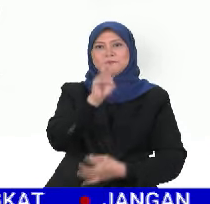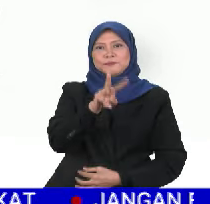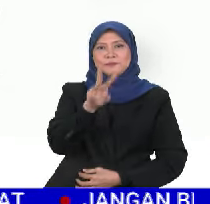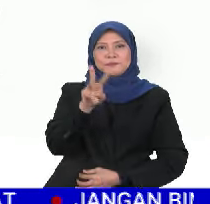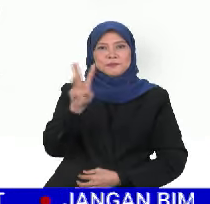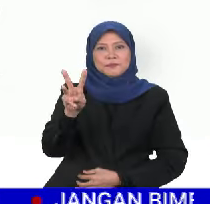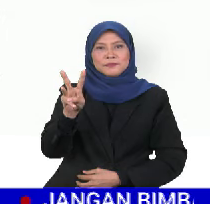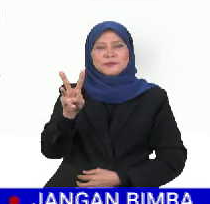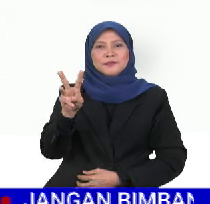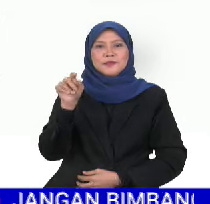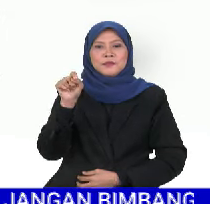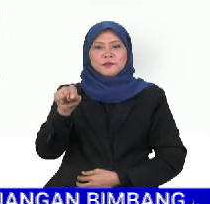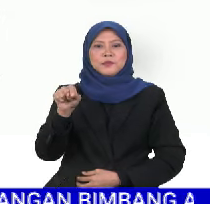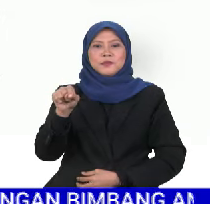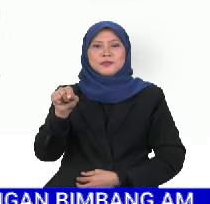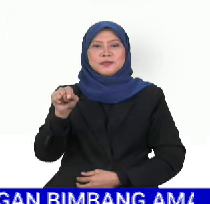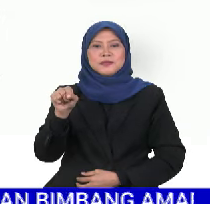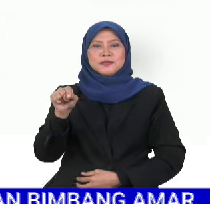sesawang